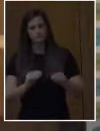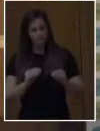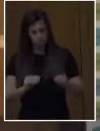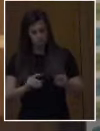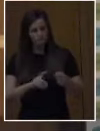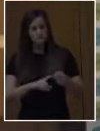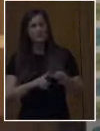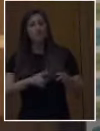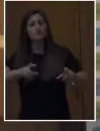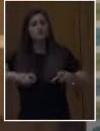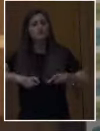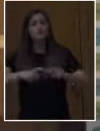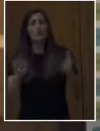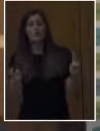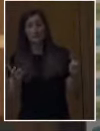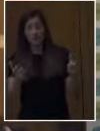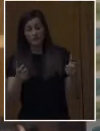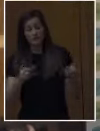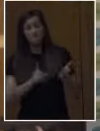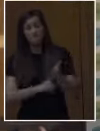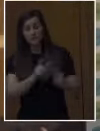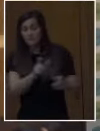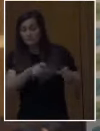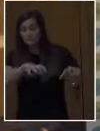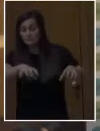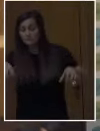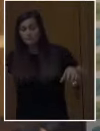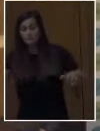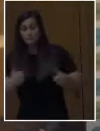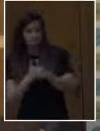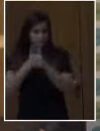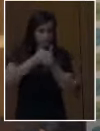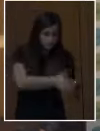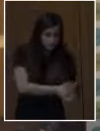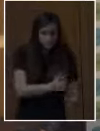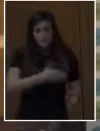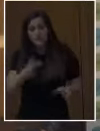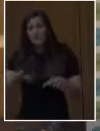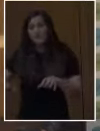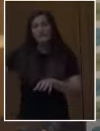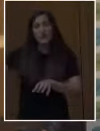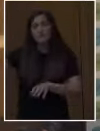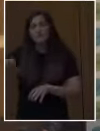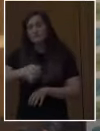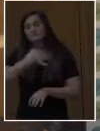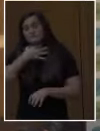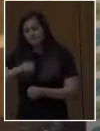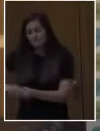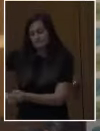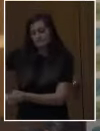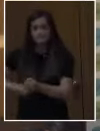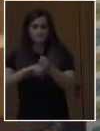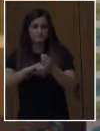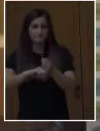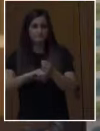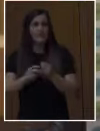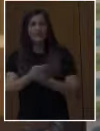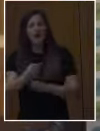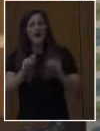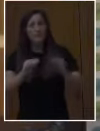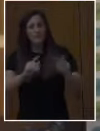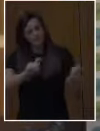τα σχολεία, οι οποίοι καλούνται να εφαρμόσουν, αλλά και οι φορείς, οι οποίοι καλούνται να υποστηρίξουν την αλλαγή στην